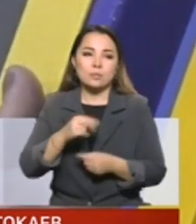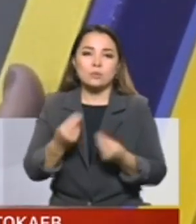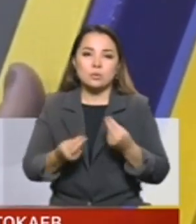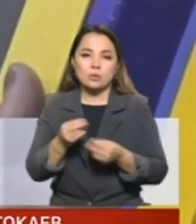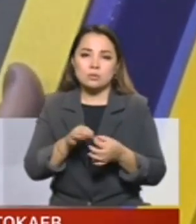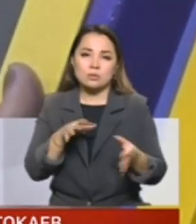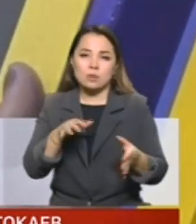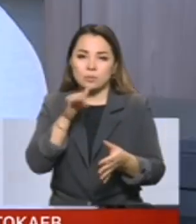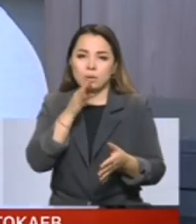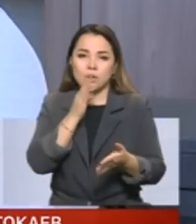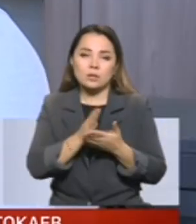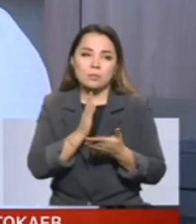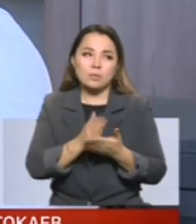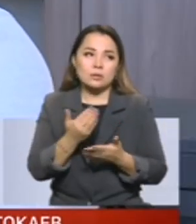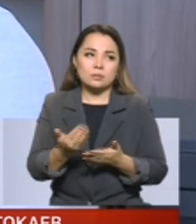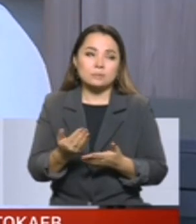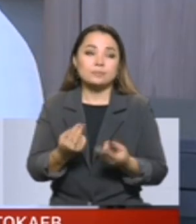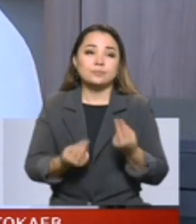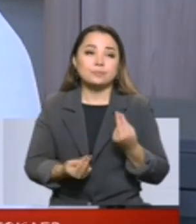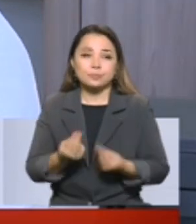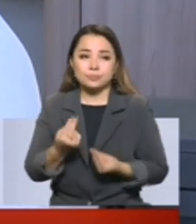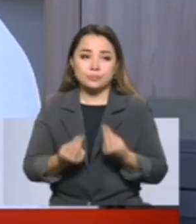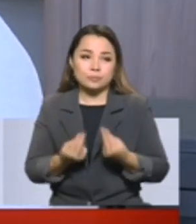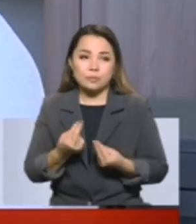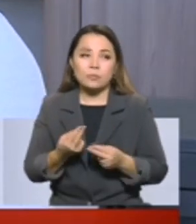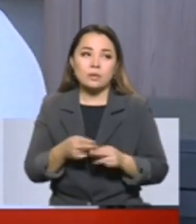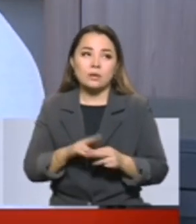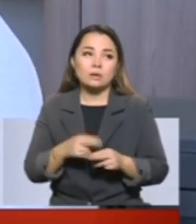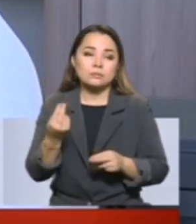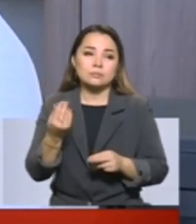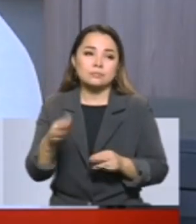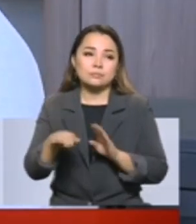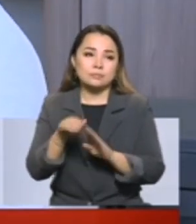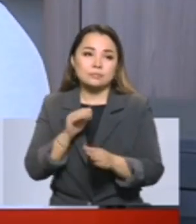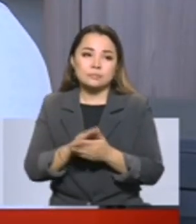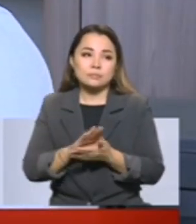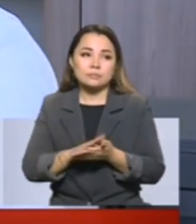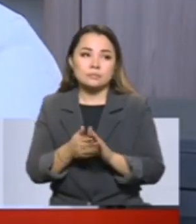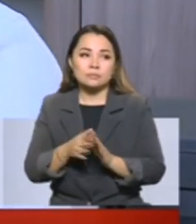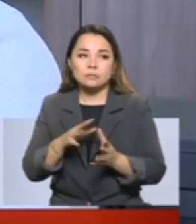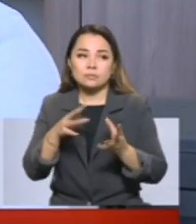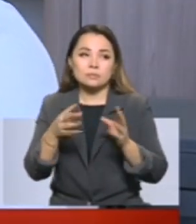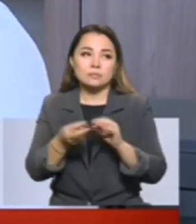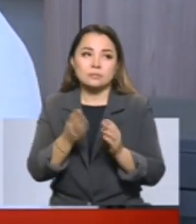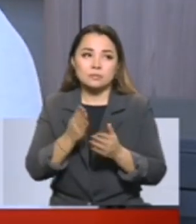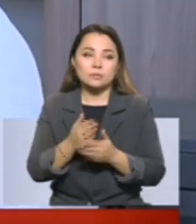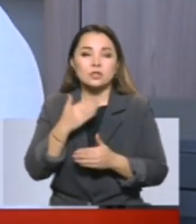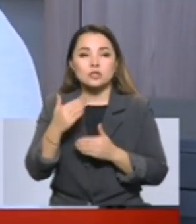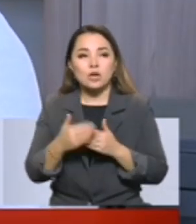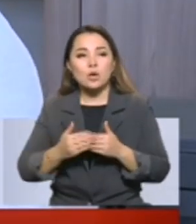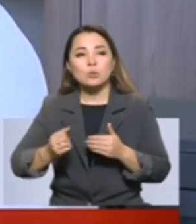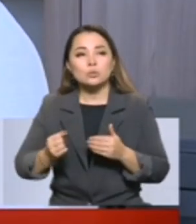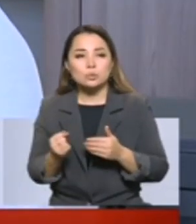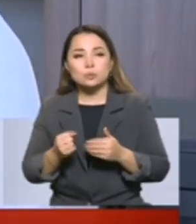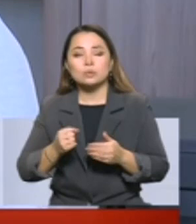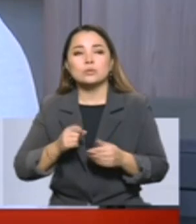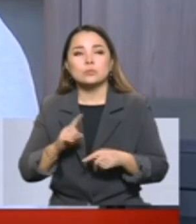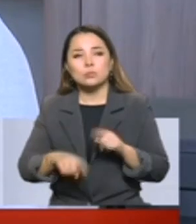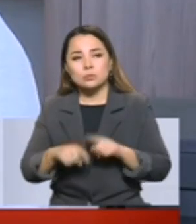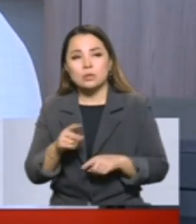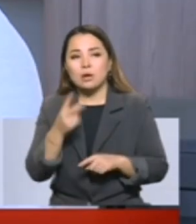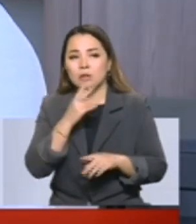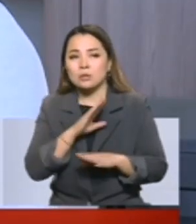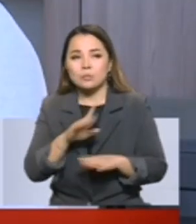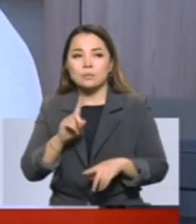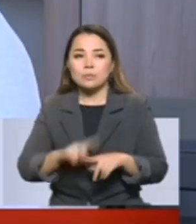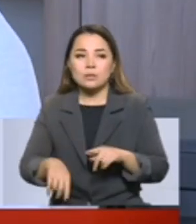құтыла алмағандар. Игроман это ойын құмарлар қарызға ақша алу үшін адамдармен тез тіл табысады. Жақын ба, туыс па, дос па қарамайды. Ол